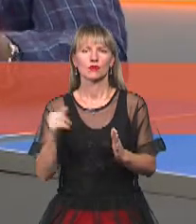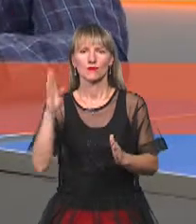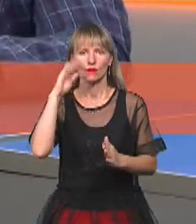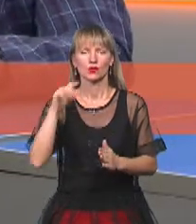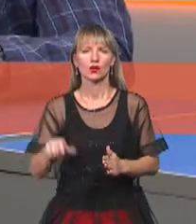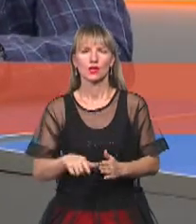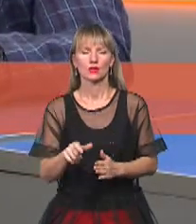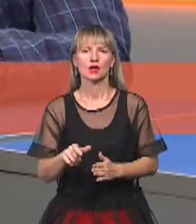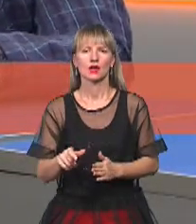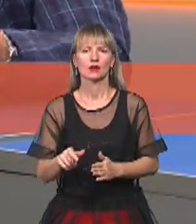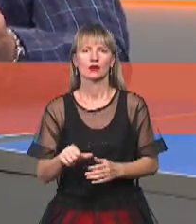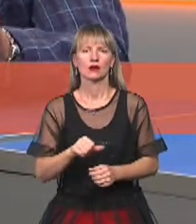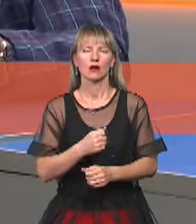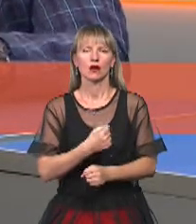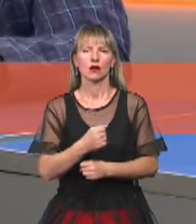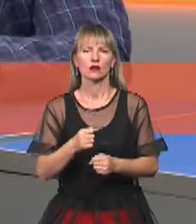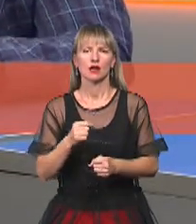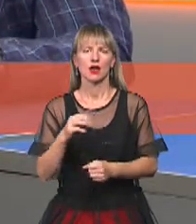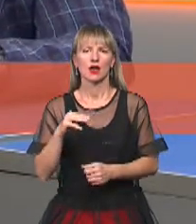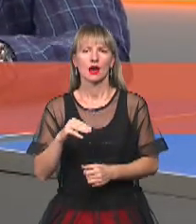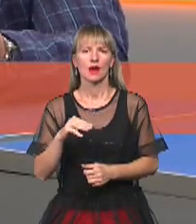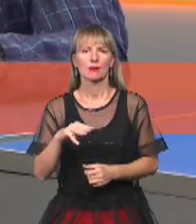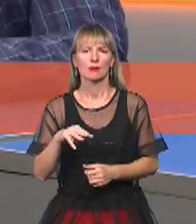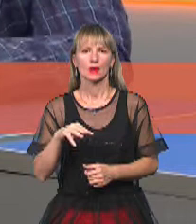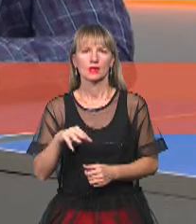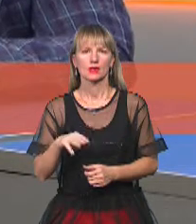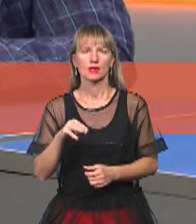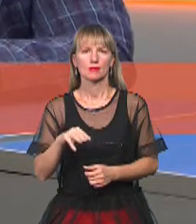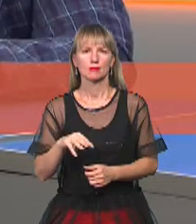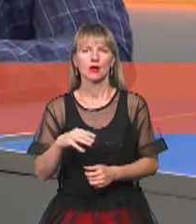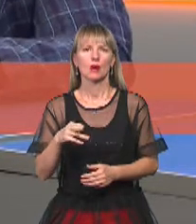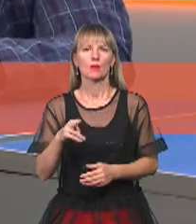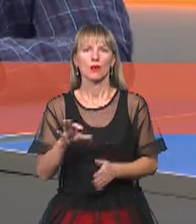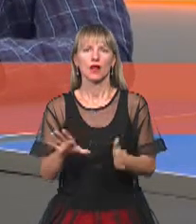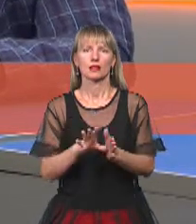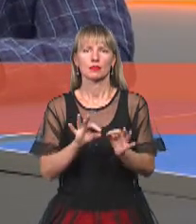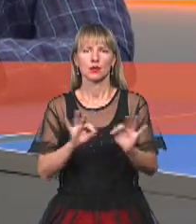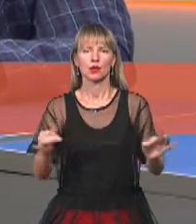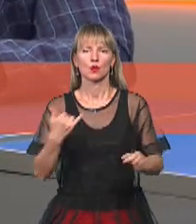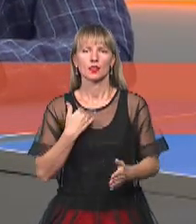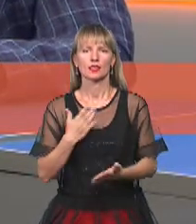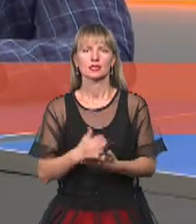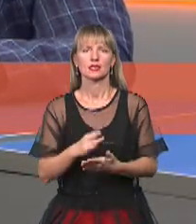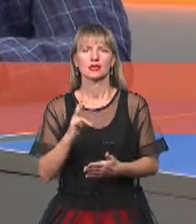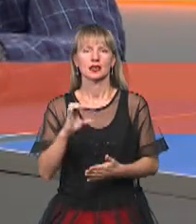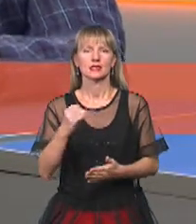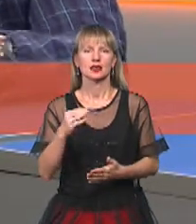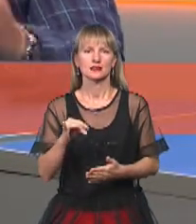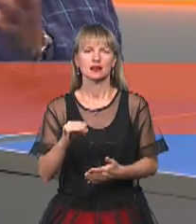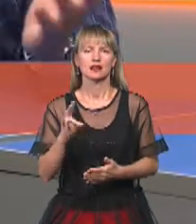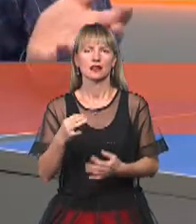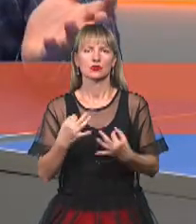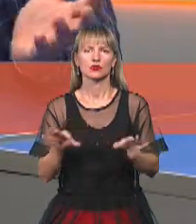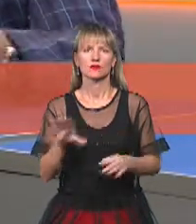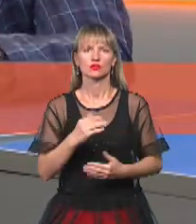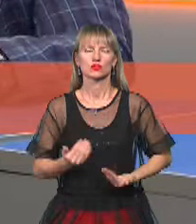водоканалу, концерну МТМ, по все, що у нас є по Запоріжгазу, по електричним мережам. Вона все розташовується у нас на сайті, вона доступна всім